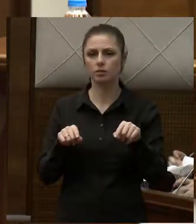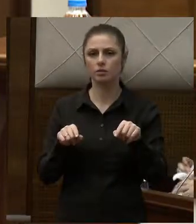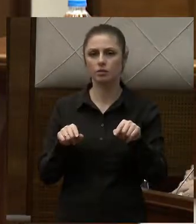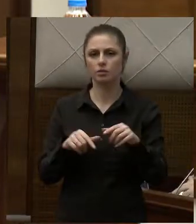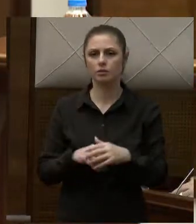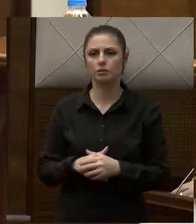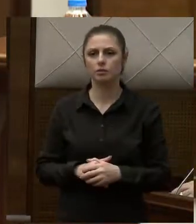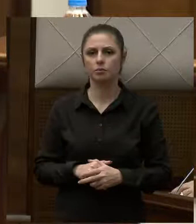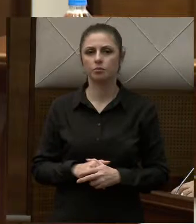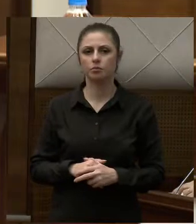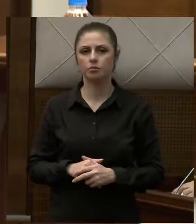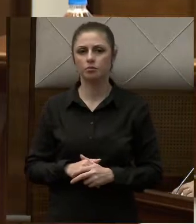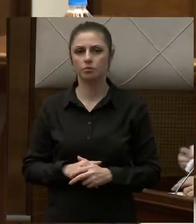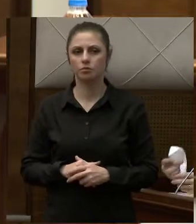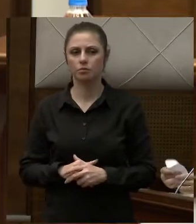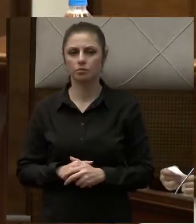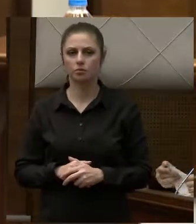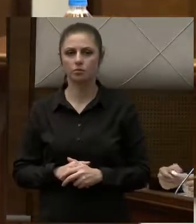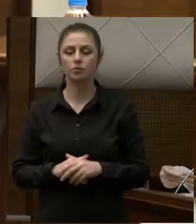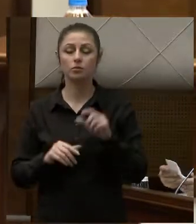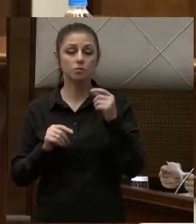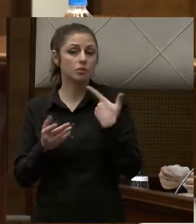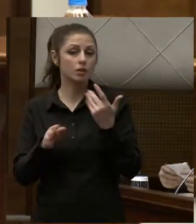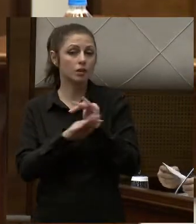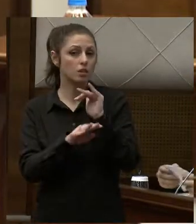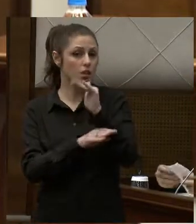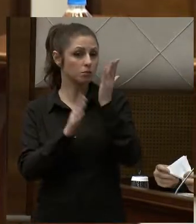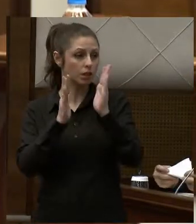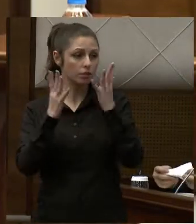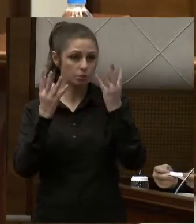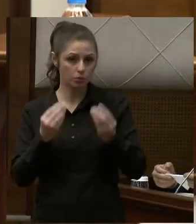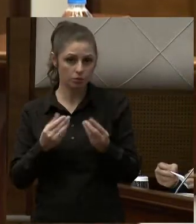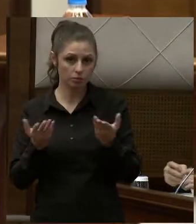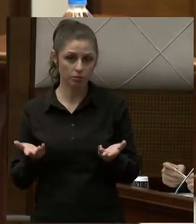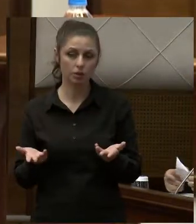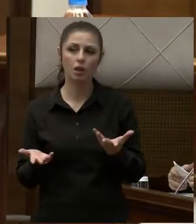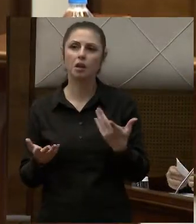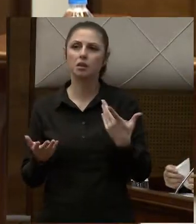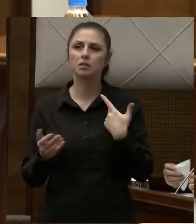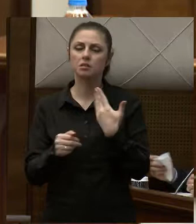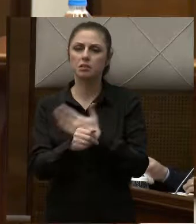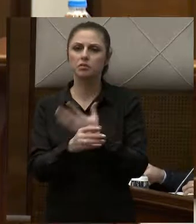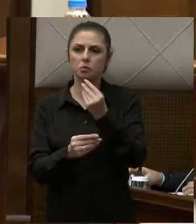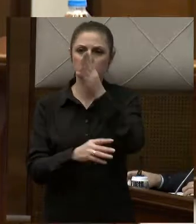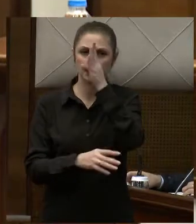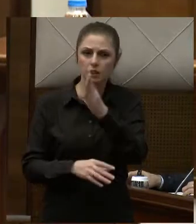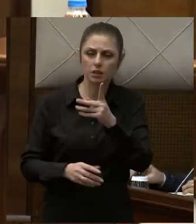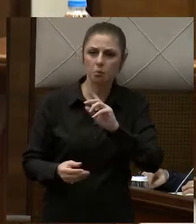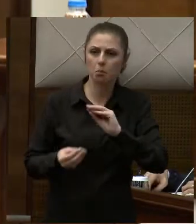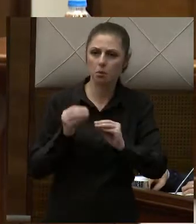objektif yaklaşmakta fayda var. Çünkü yaşam devam ediyor. Ülkemiz ciddi sıkıntılarla karşı